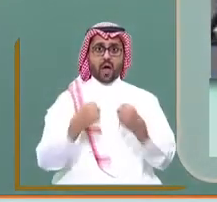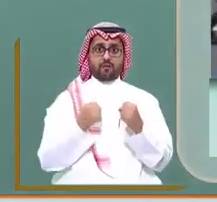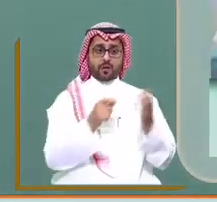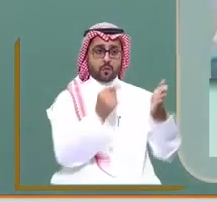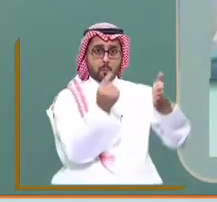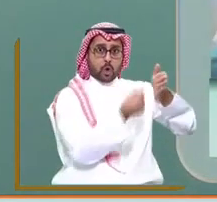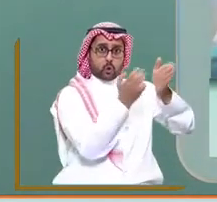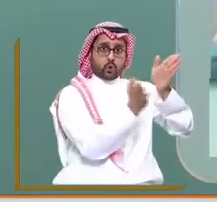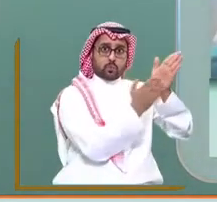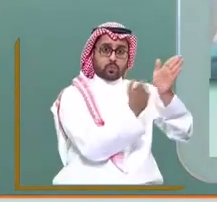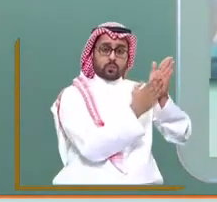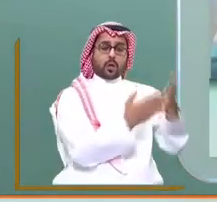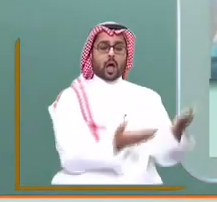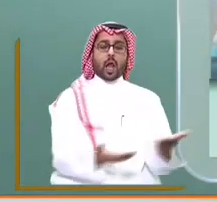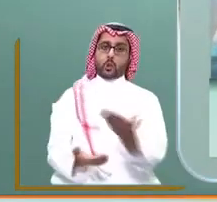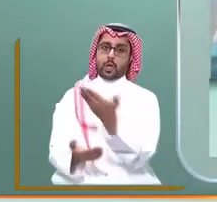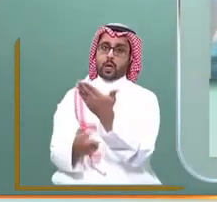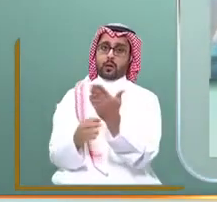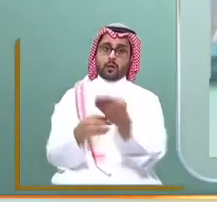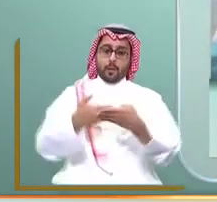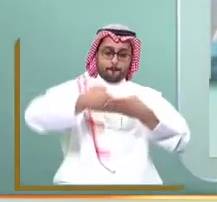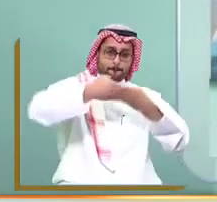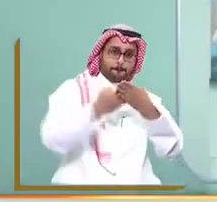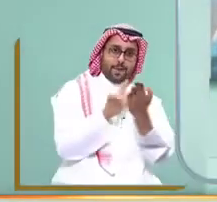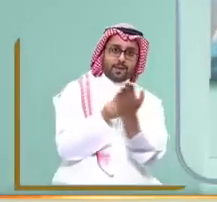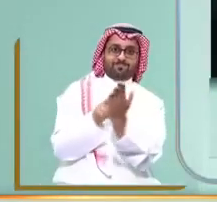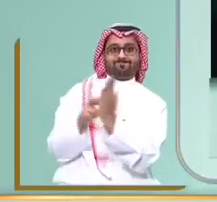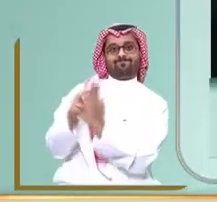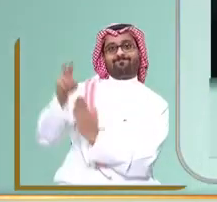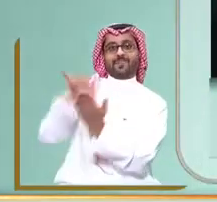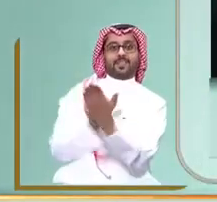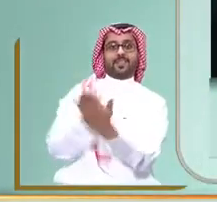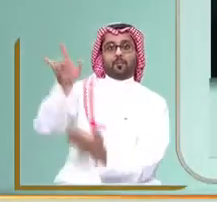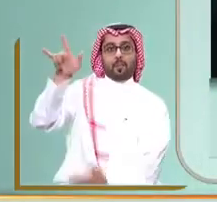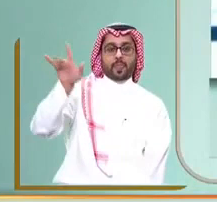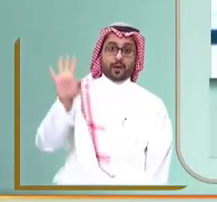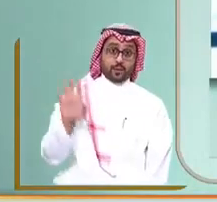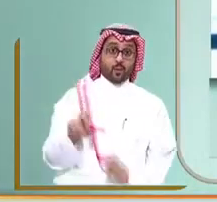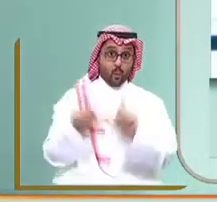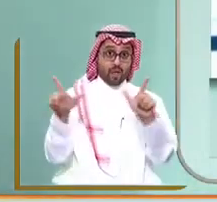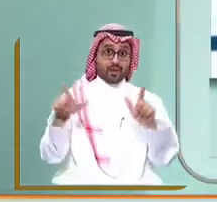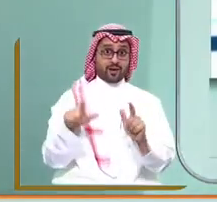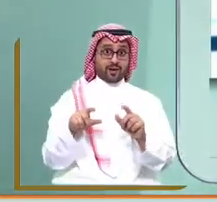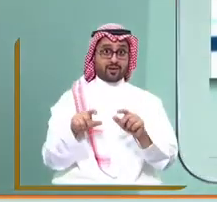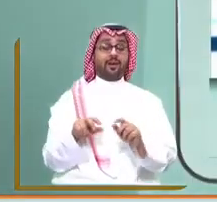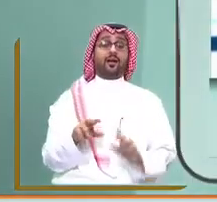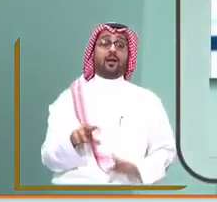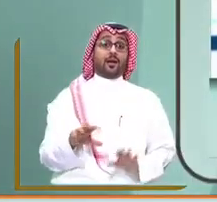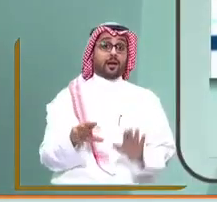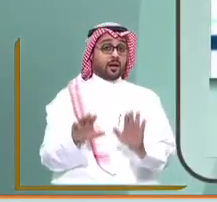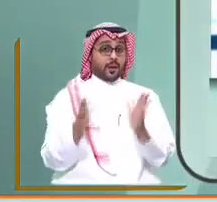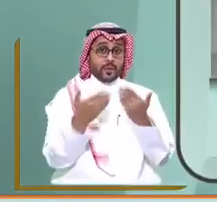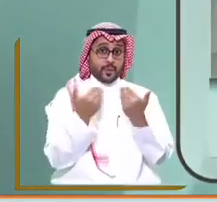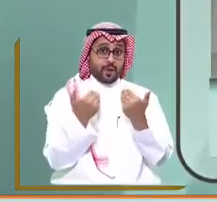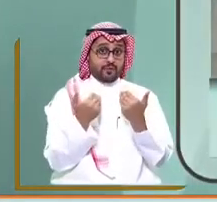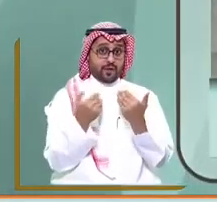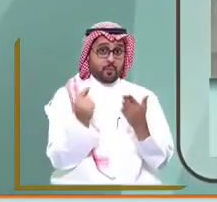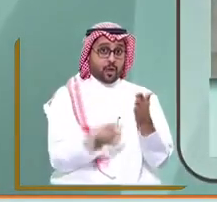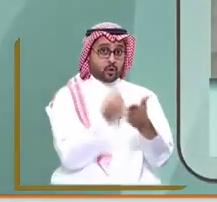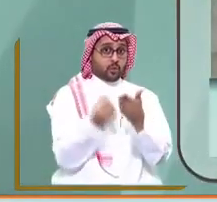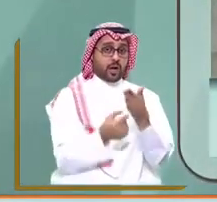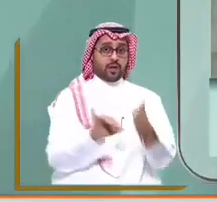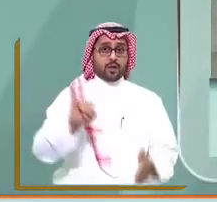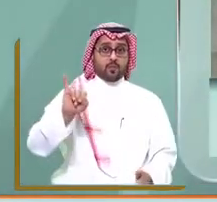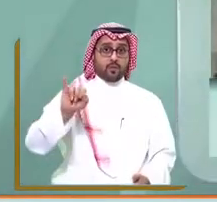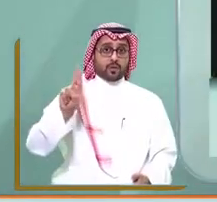يكون المستخدم أو المسافر حاصل على الجرعتين، وبالتالي يتاح له أن